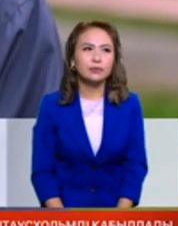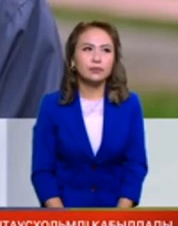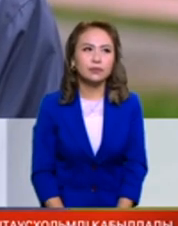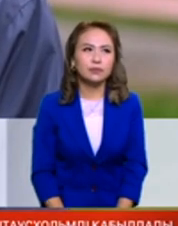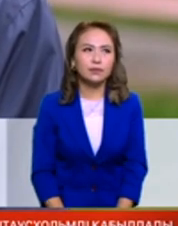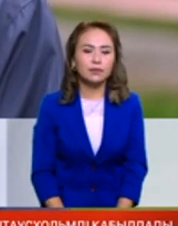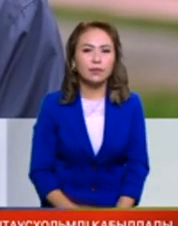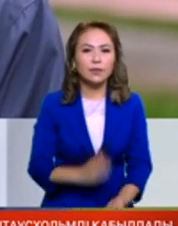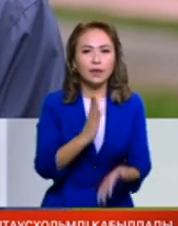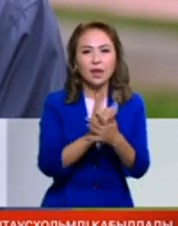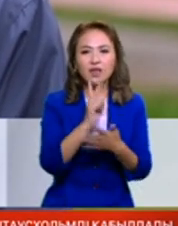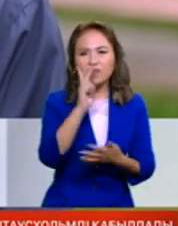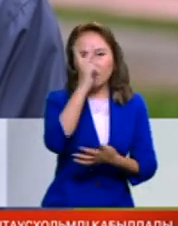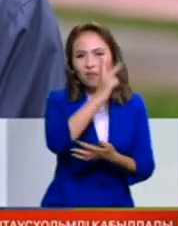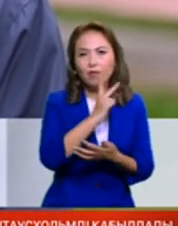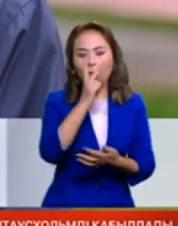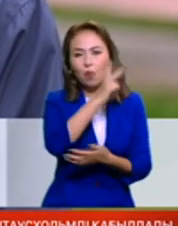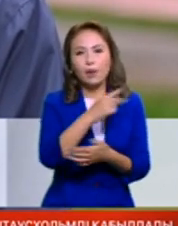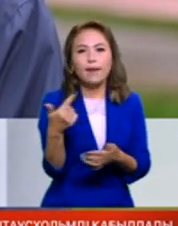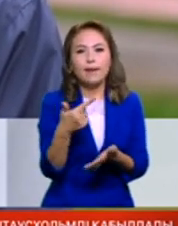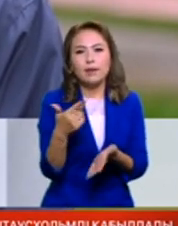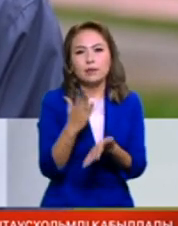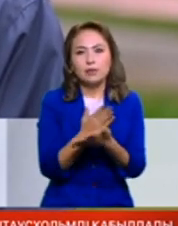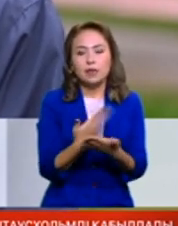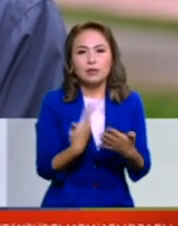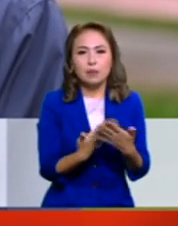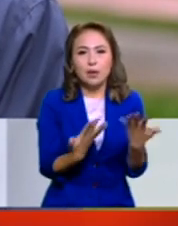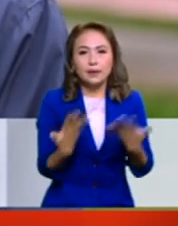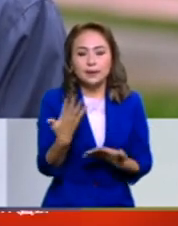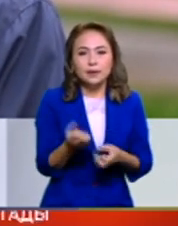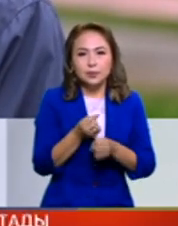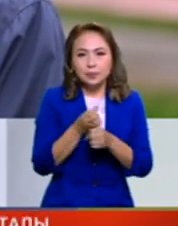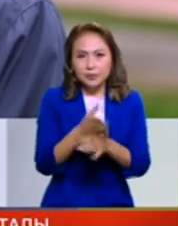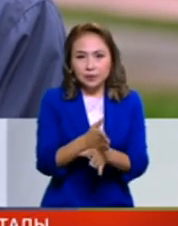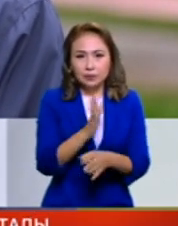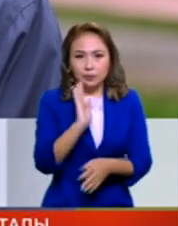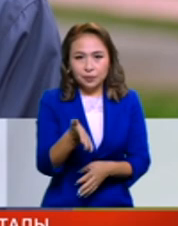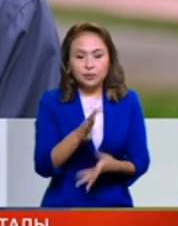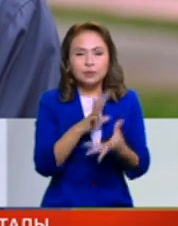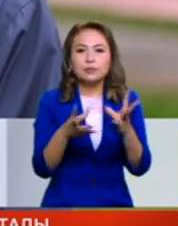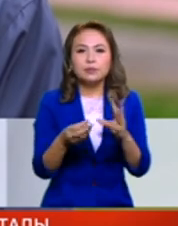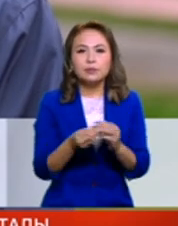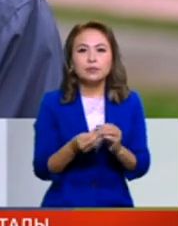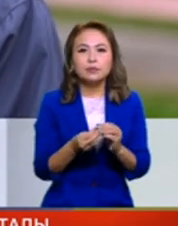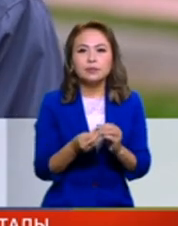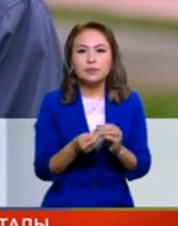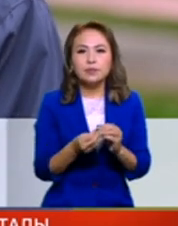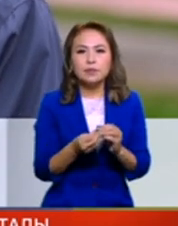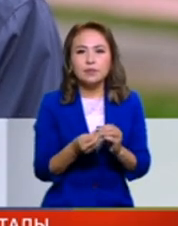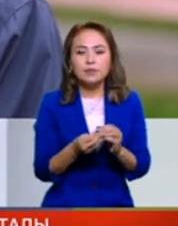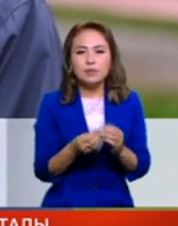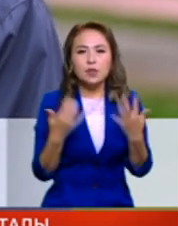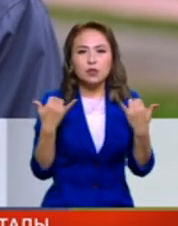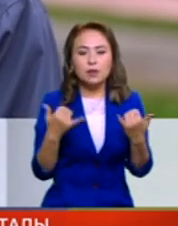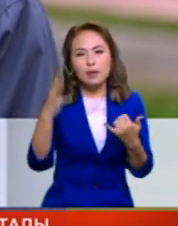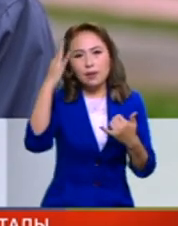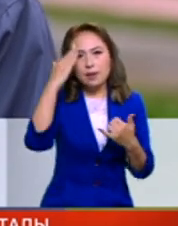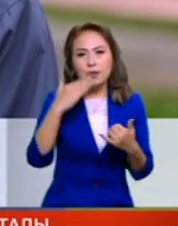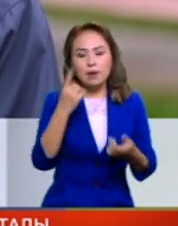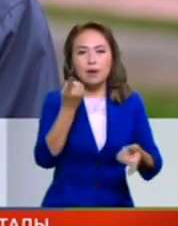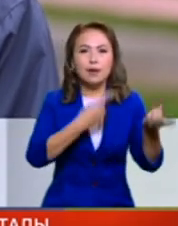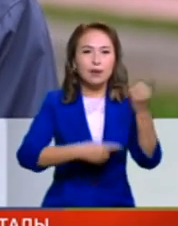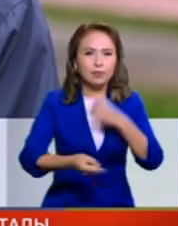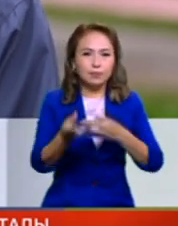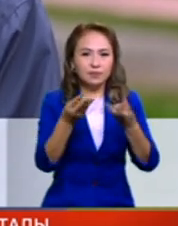жылдық кепілдеме бар. Мысалы, биыл тағы да жарылып кететін болса, мысалы, қыста тұрады ғой. Жазда қайтадан шығып, келесі жылы